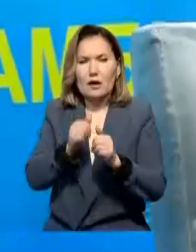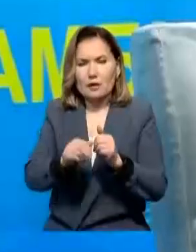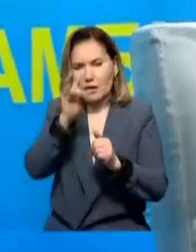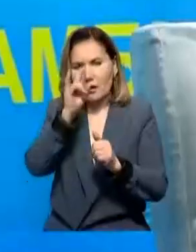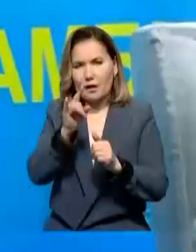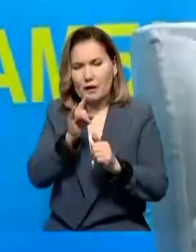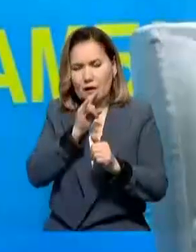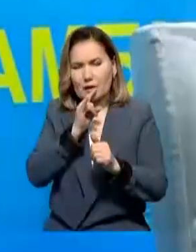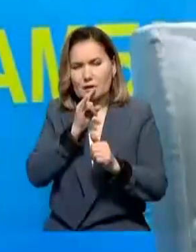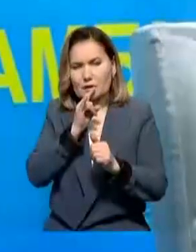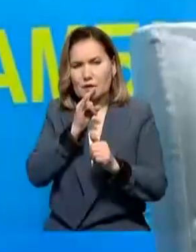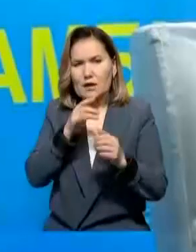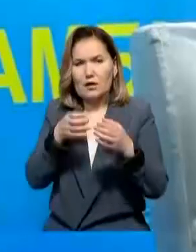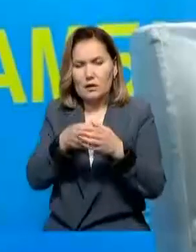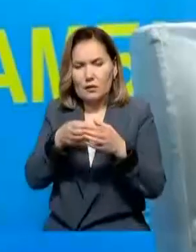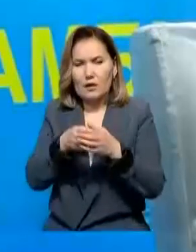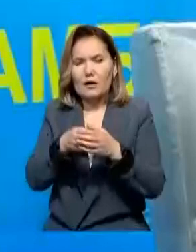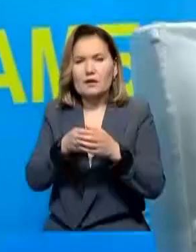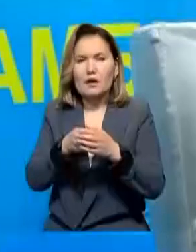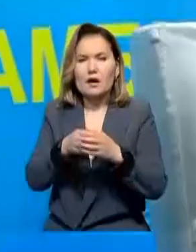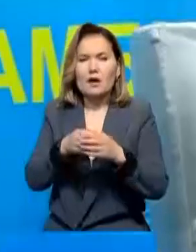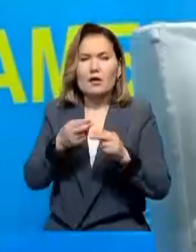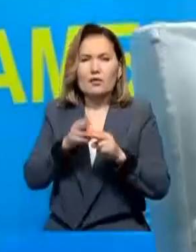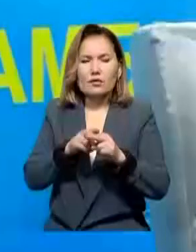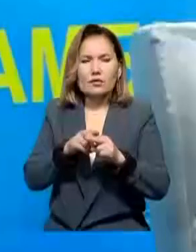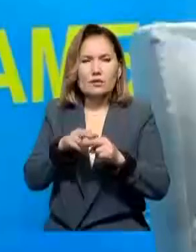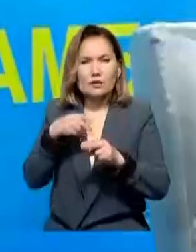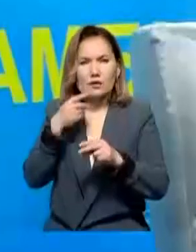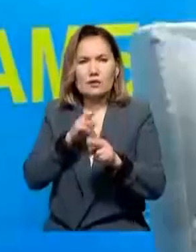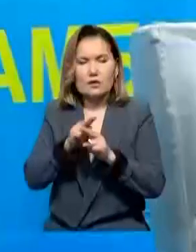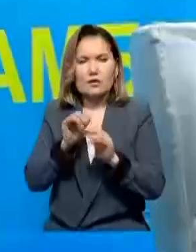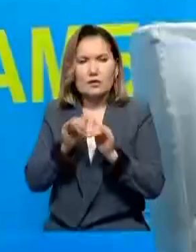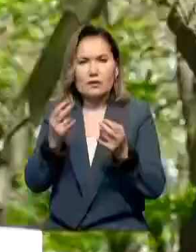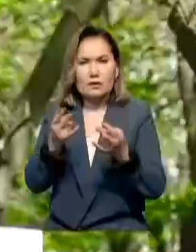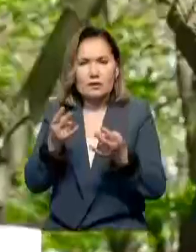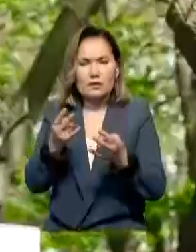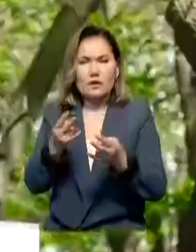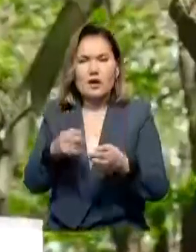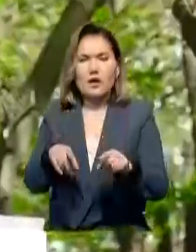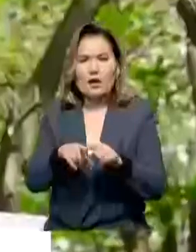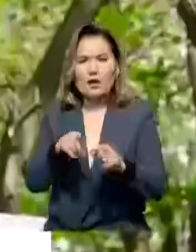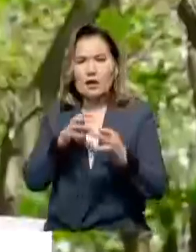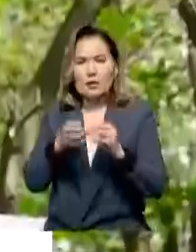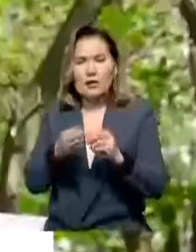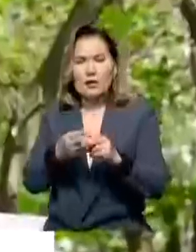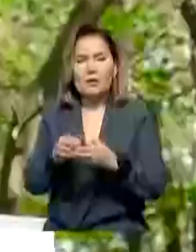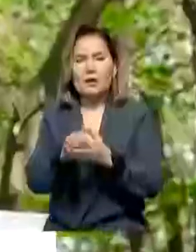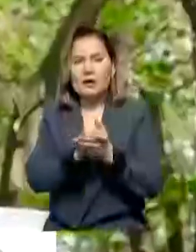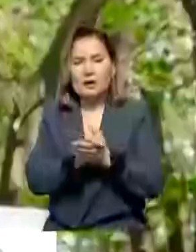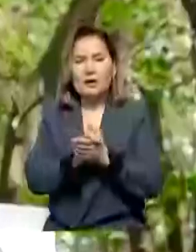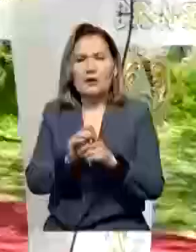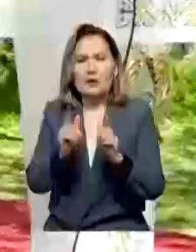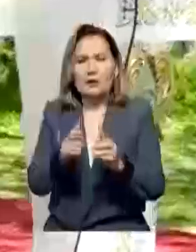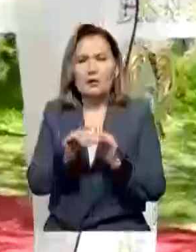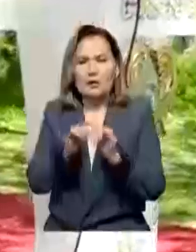Қазақстаннан өңіріне барып жұмыс жасай алады, үлкен биік белестерге шығуға мүмкіндік алады. Осылайша этнос өкілдері бірлік пен ынтымақты